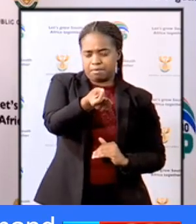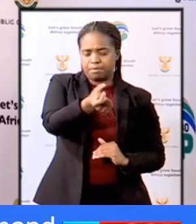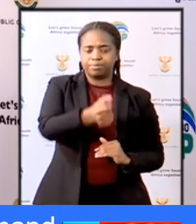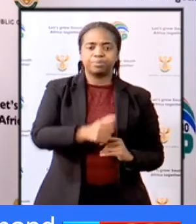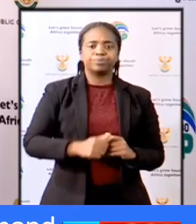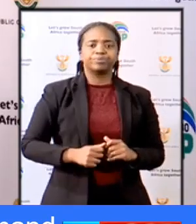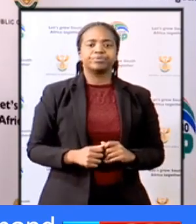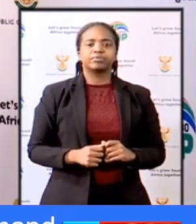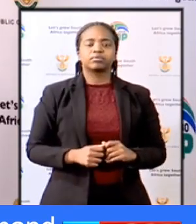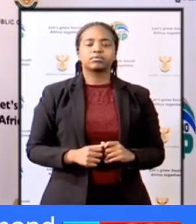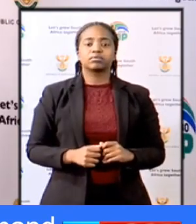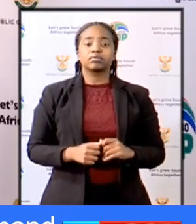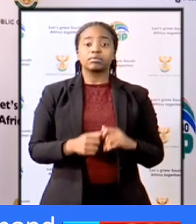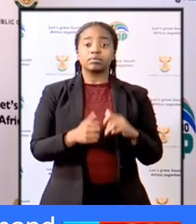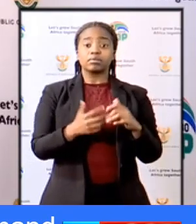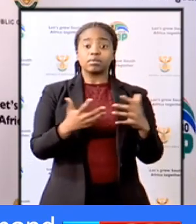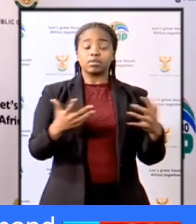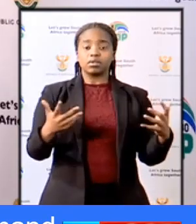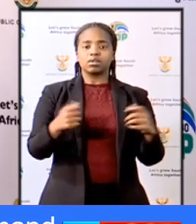Imboni ke